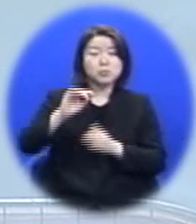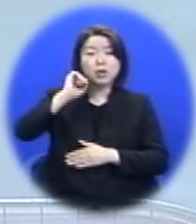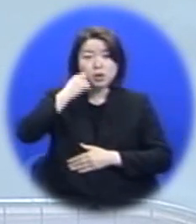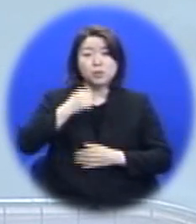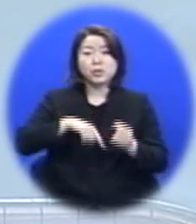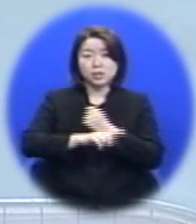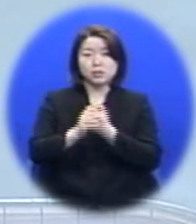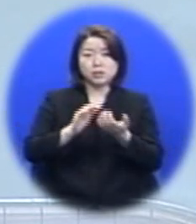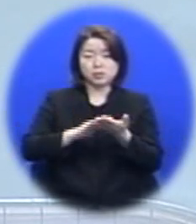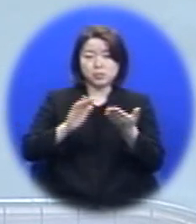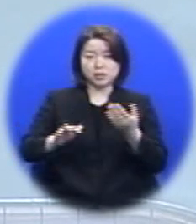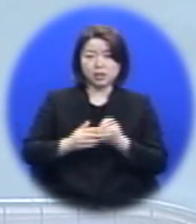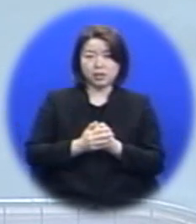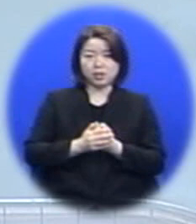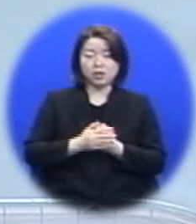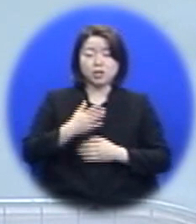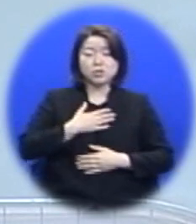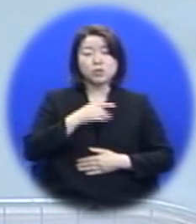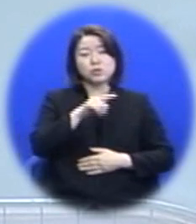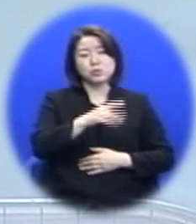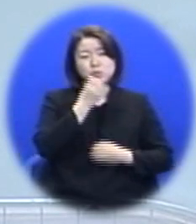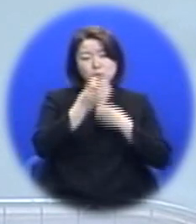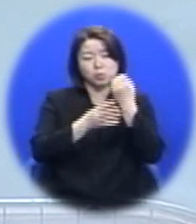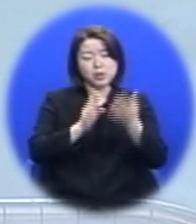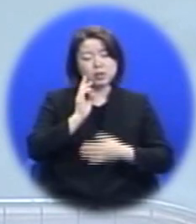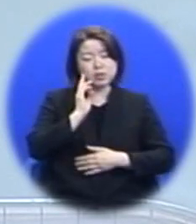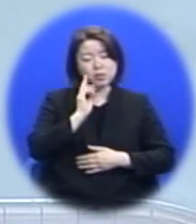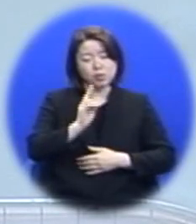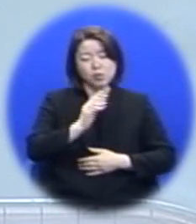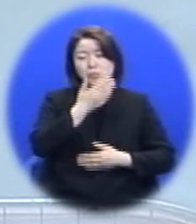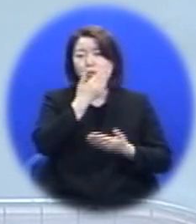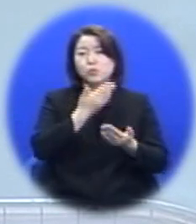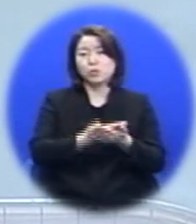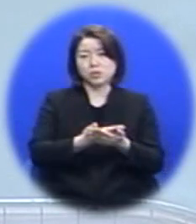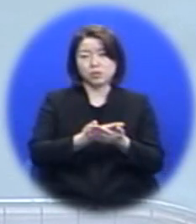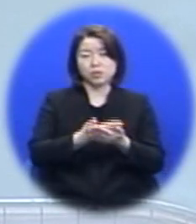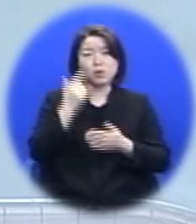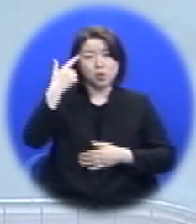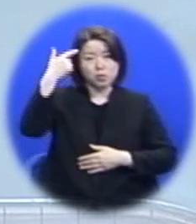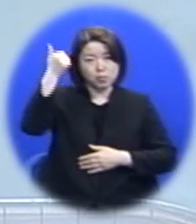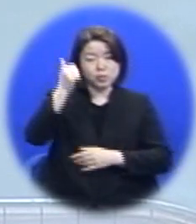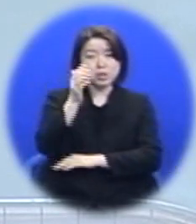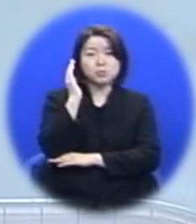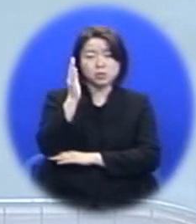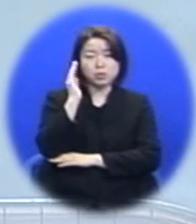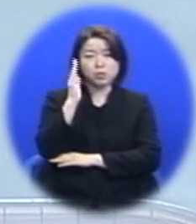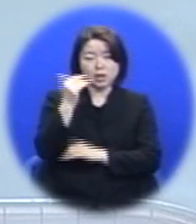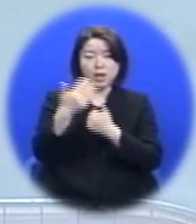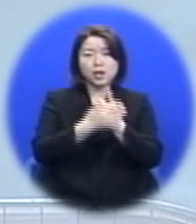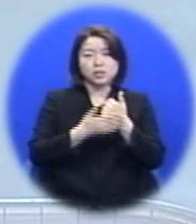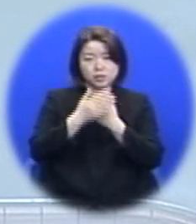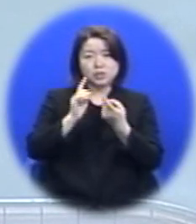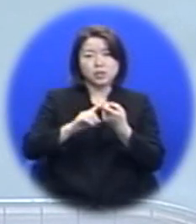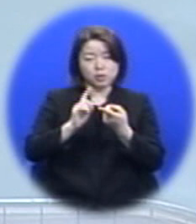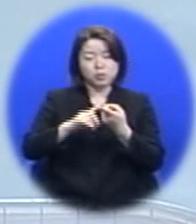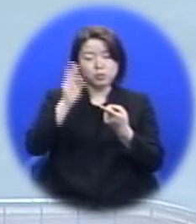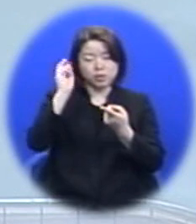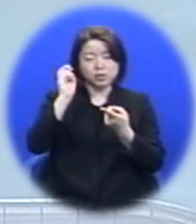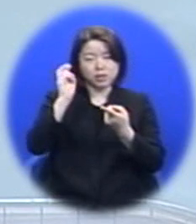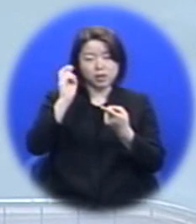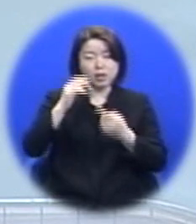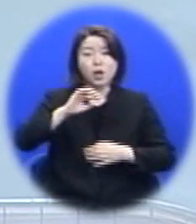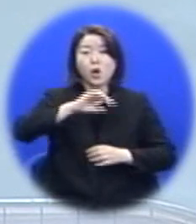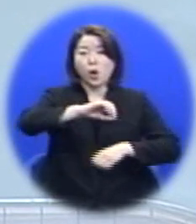그 고백이 너무 귀해서 아, 목사님의 설교가 참 은혜로운 설교겠구나. 오히려